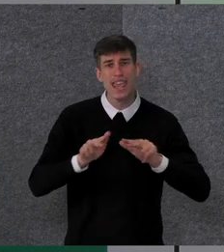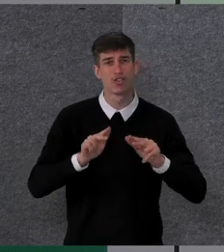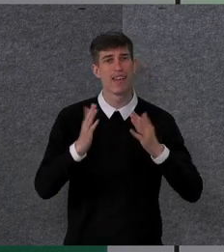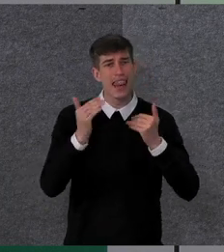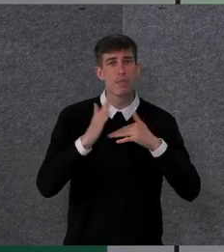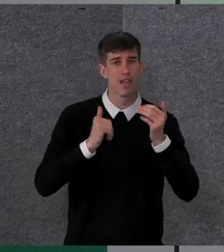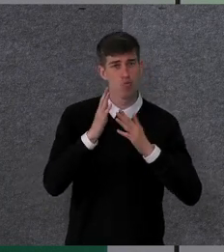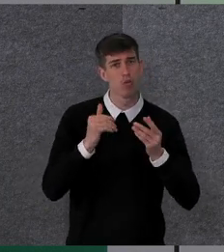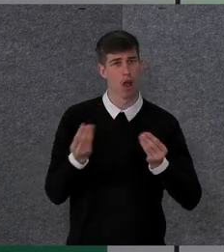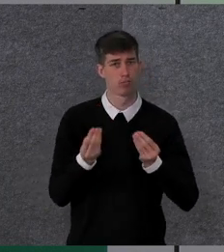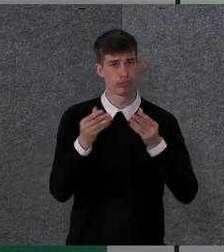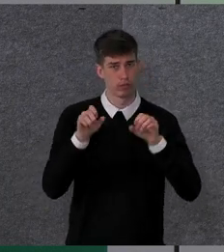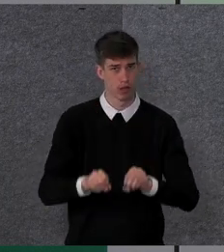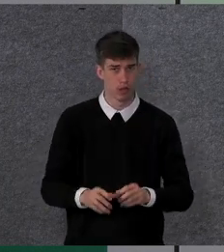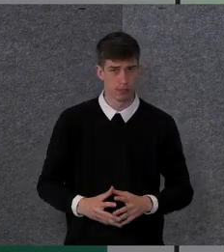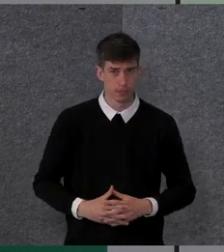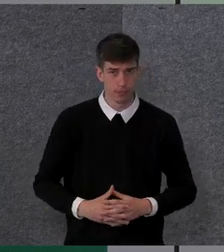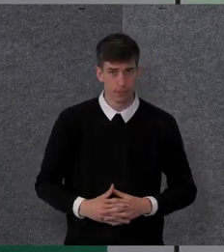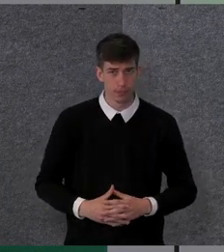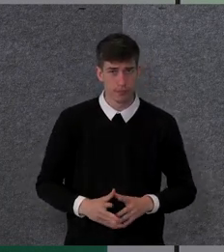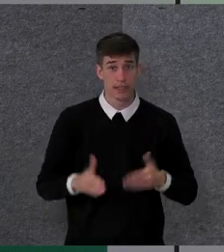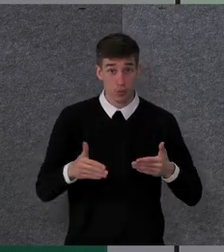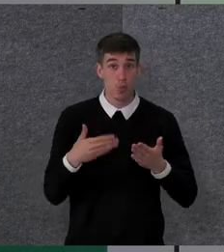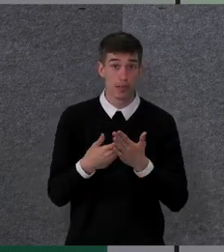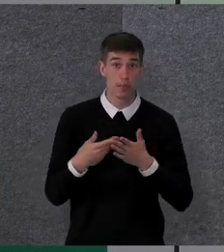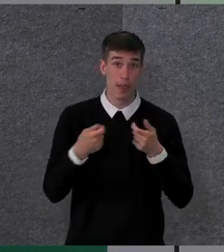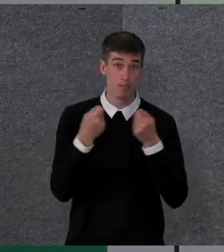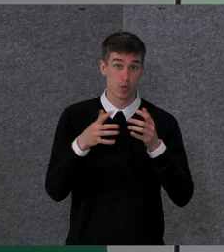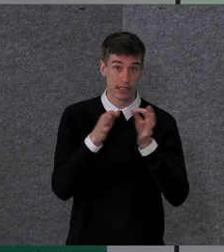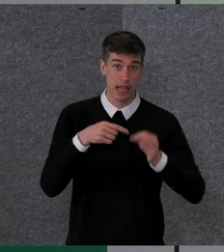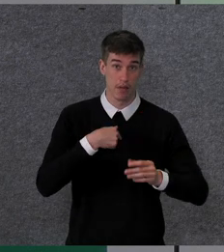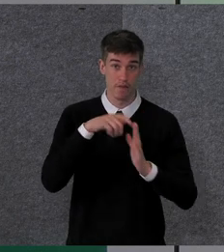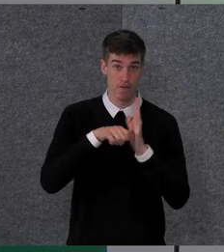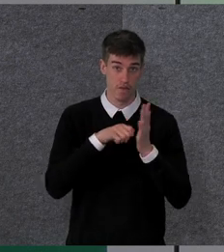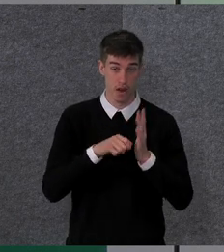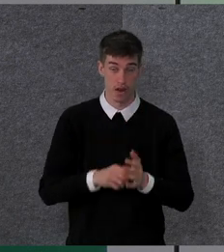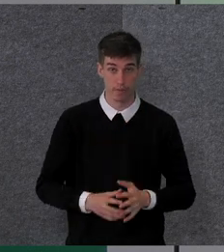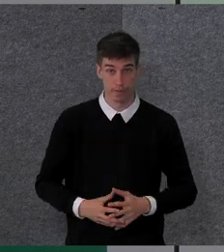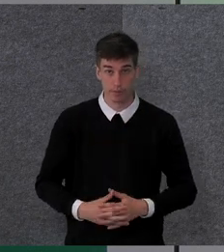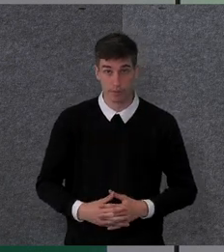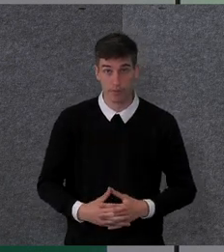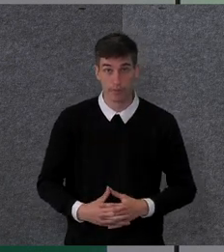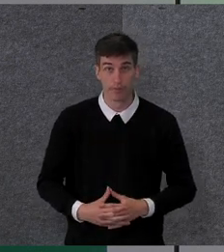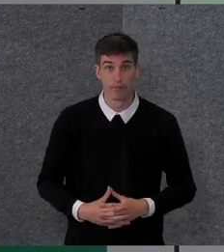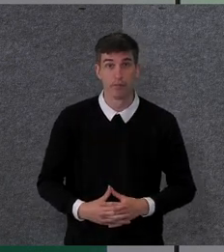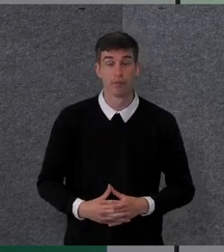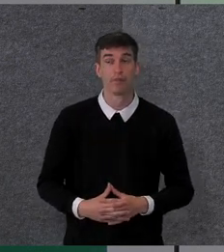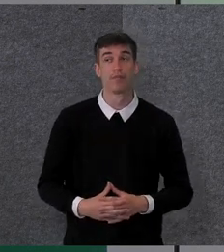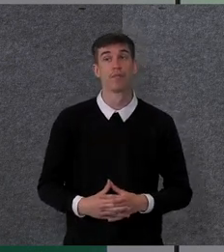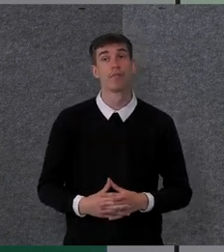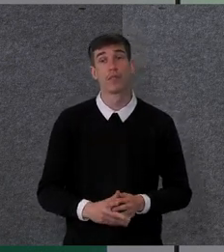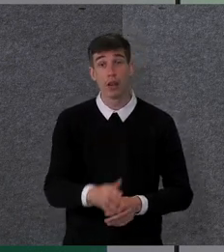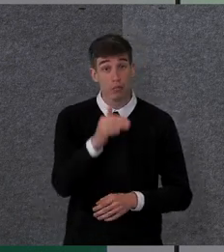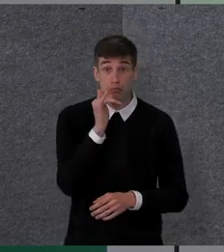klimaneutral gestaltet werden können. Dafür will ich mich im Bundestag einsetzen. Ja, die Aufgaben sind